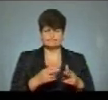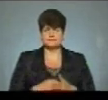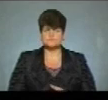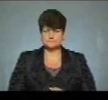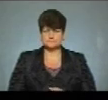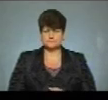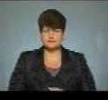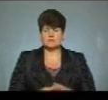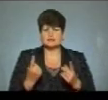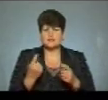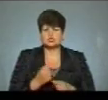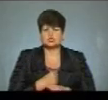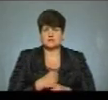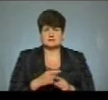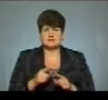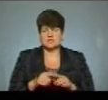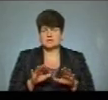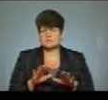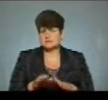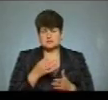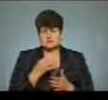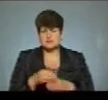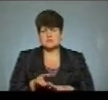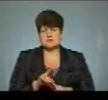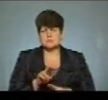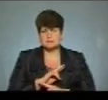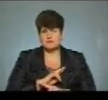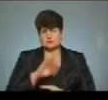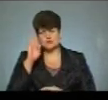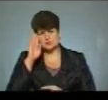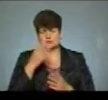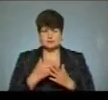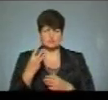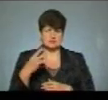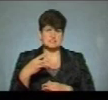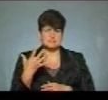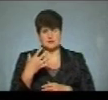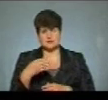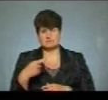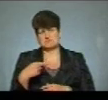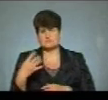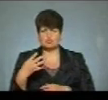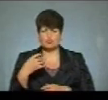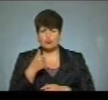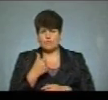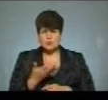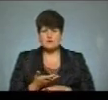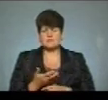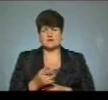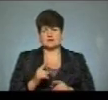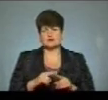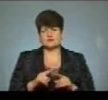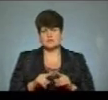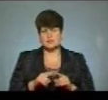Попередній, на превеликий жаль, швидка на місці констатувала смерть чоловіка років 35-40, а також